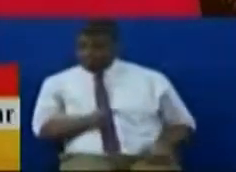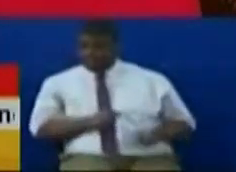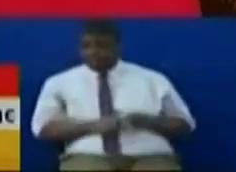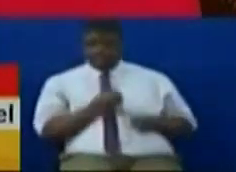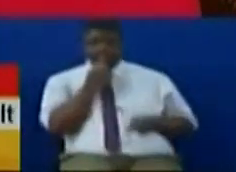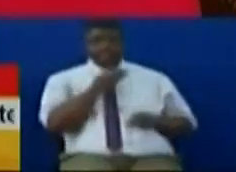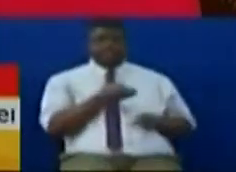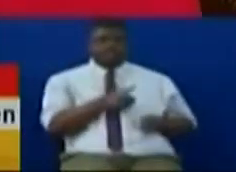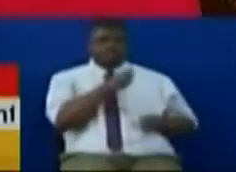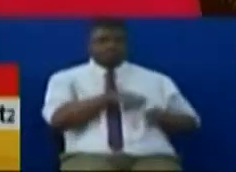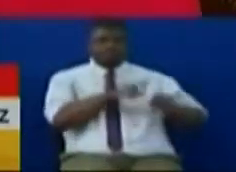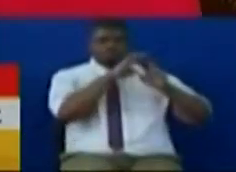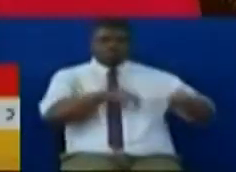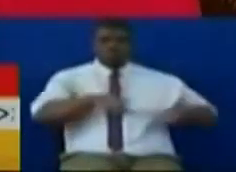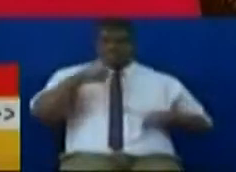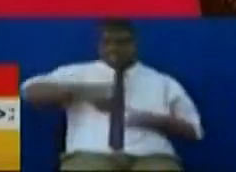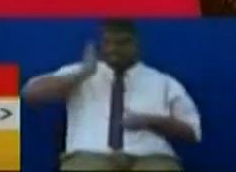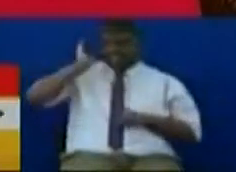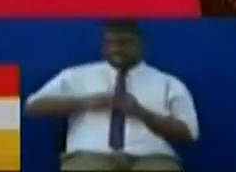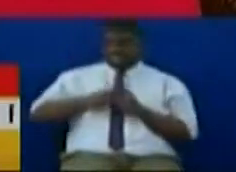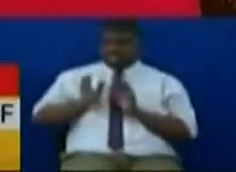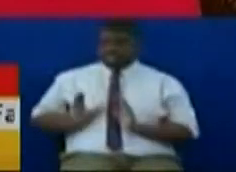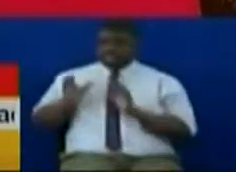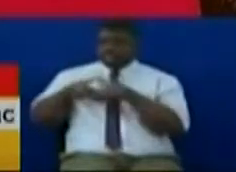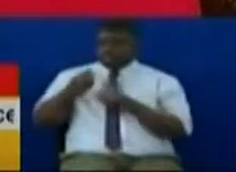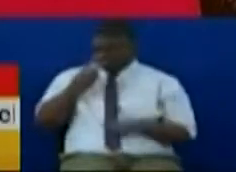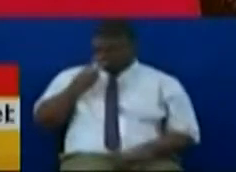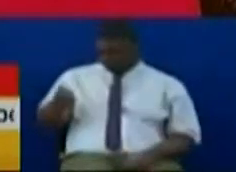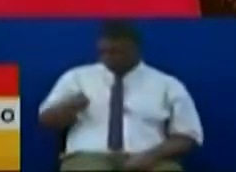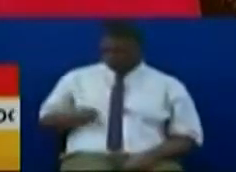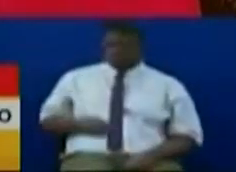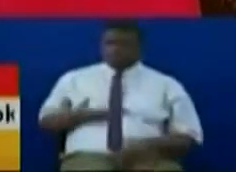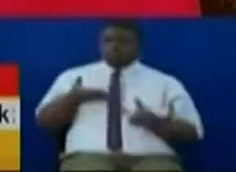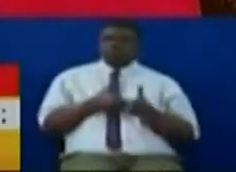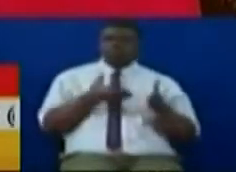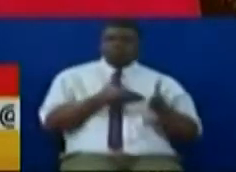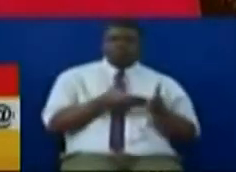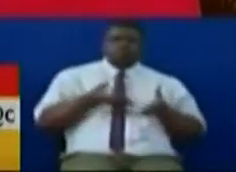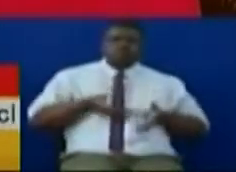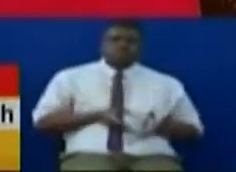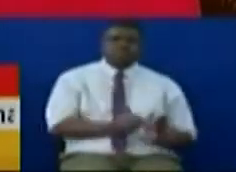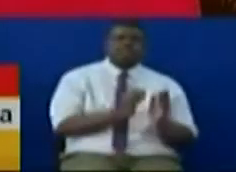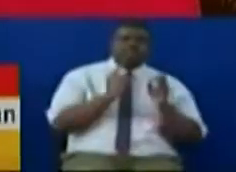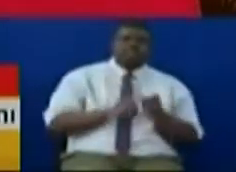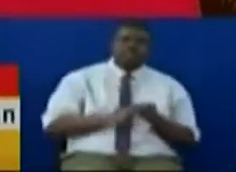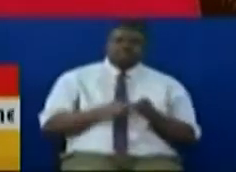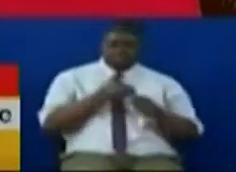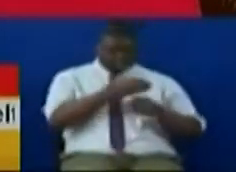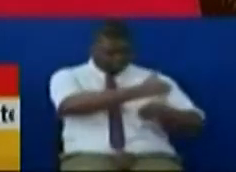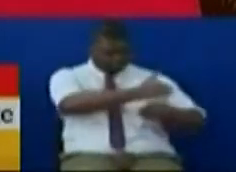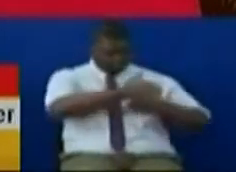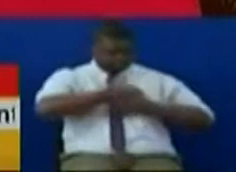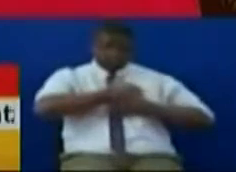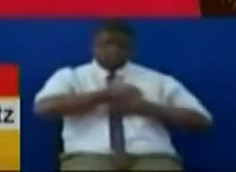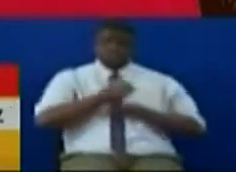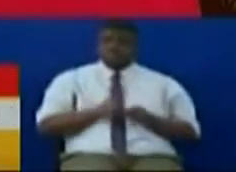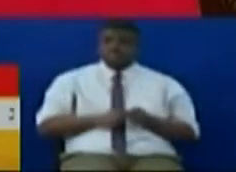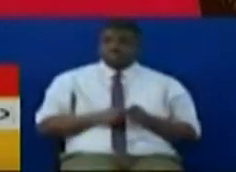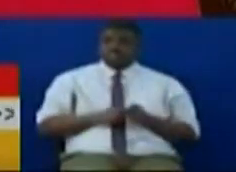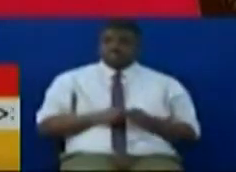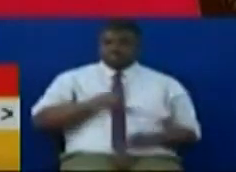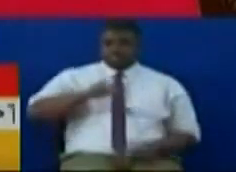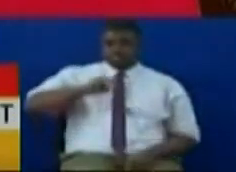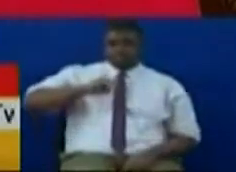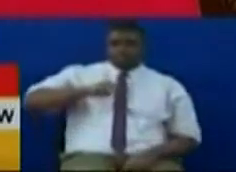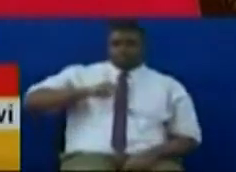CAG, kamati ilibaini kusuasua kwa uzalishaji wa kampuni ya Mkulazi